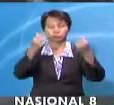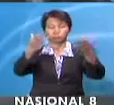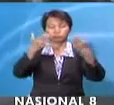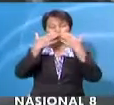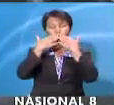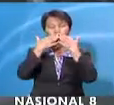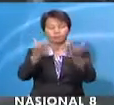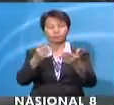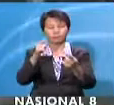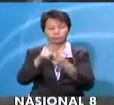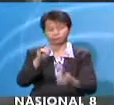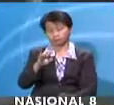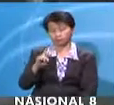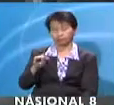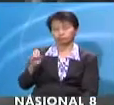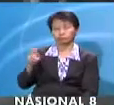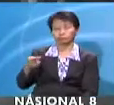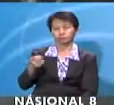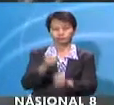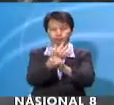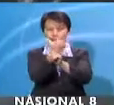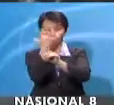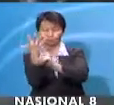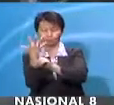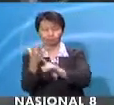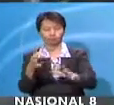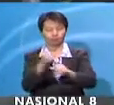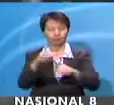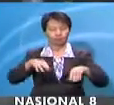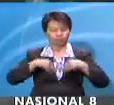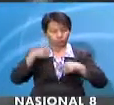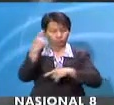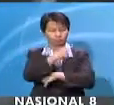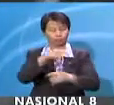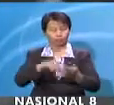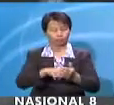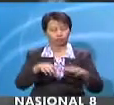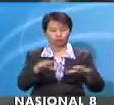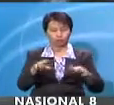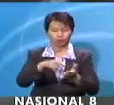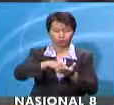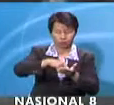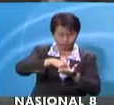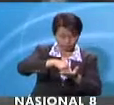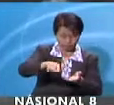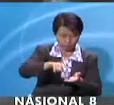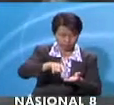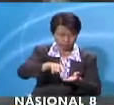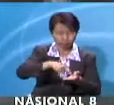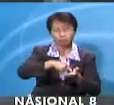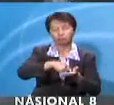kepada AIDA Kemasin Semerak menerima hari ini membuat pembayaran